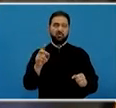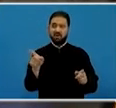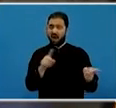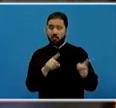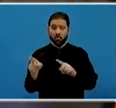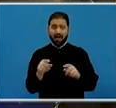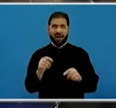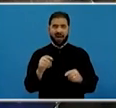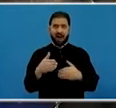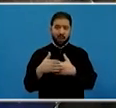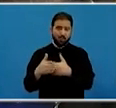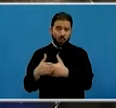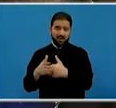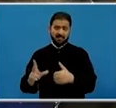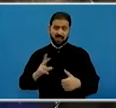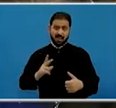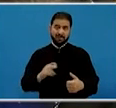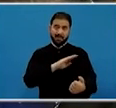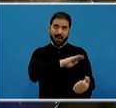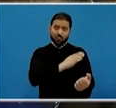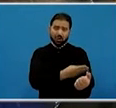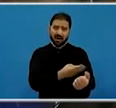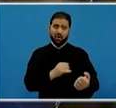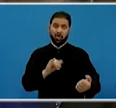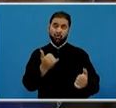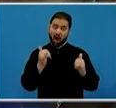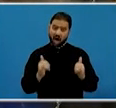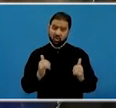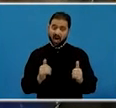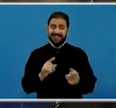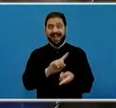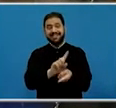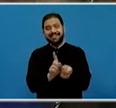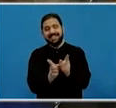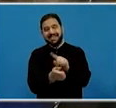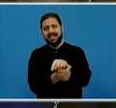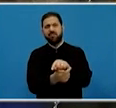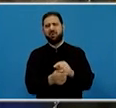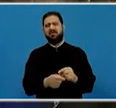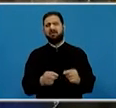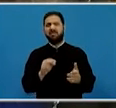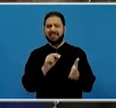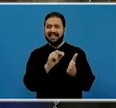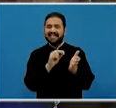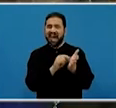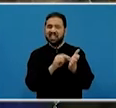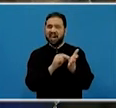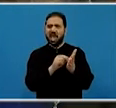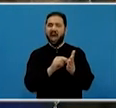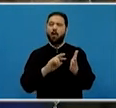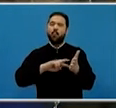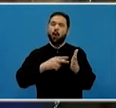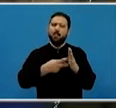jurul său, cred că devine mult mai puternică și aceasta cred că schimbă esențial datele problemei. Această